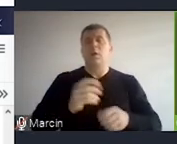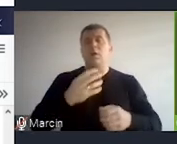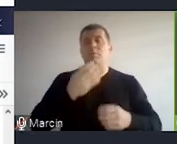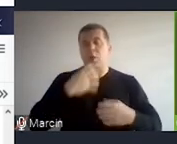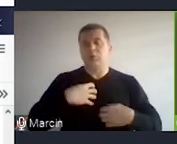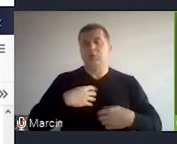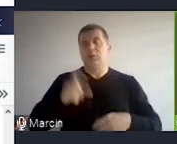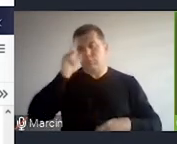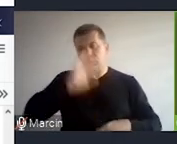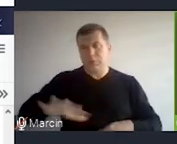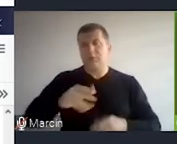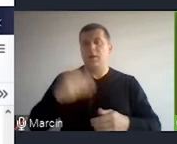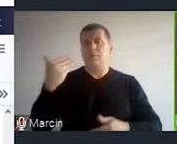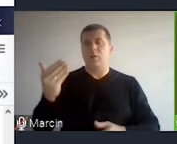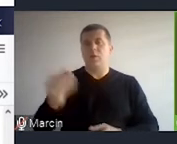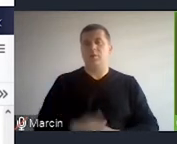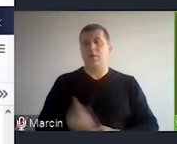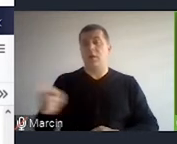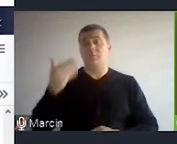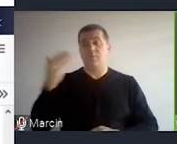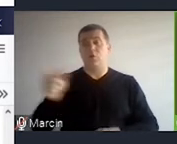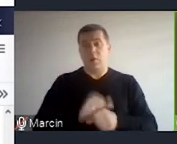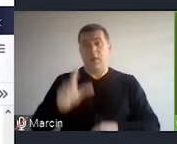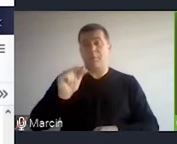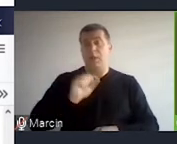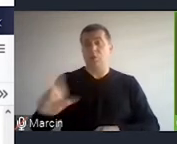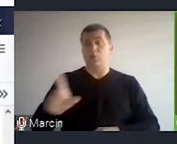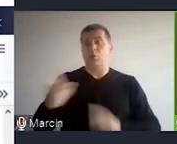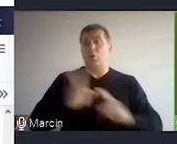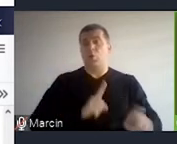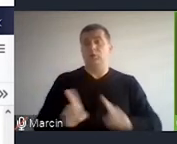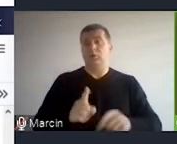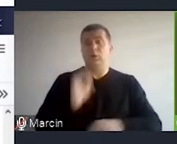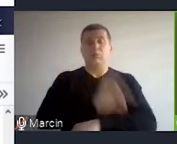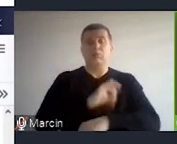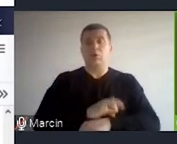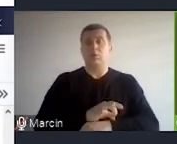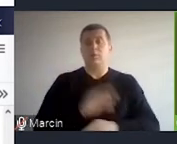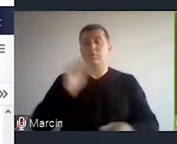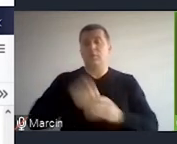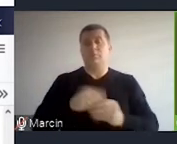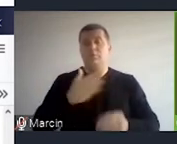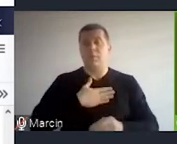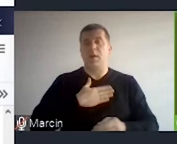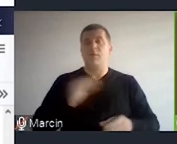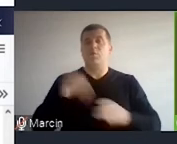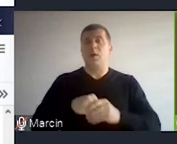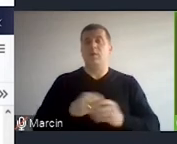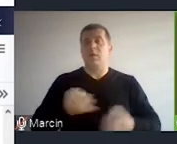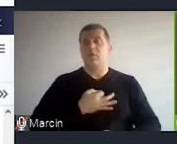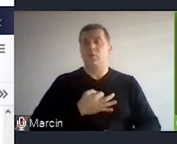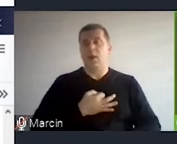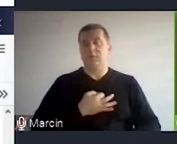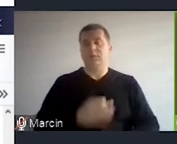wolontariacie. Wolontariusz jest personelem. To oznacza, że w projekcie, w którym macie Państwo wkład własny w